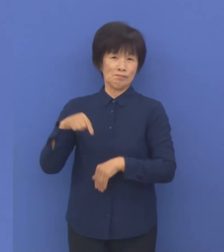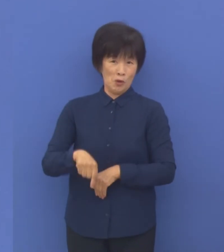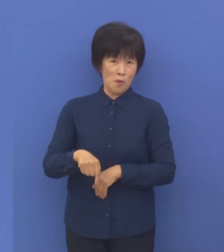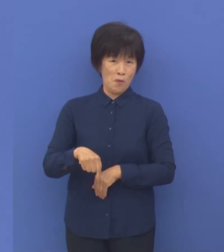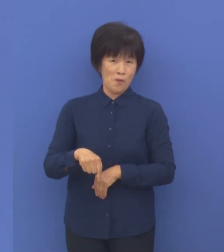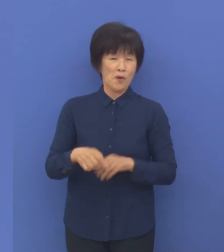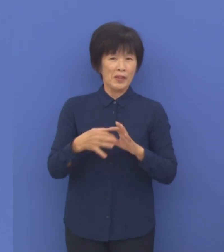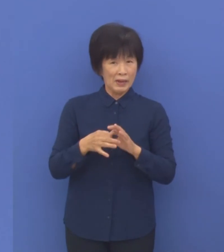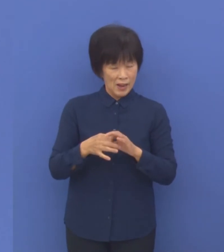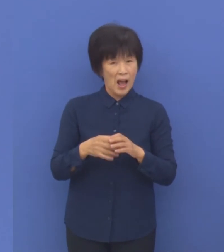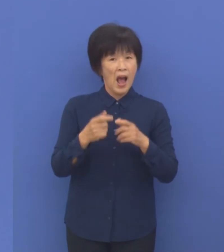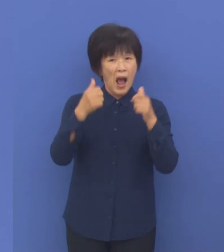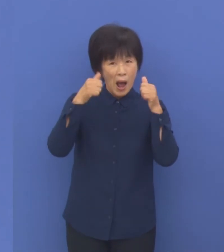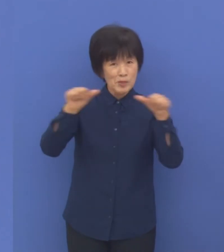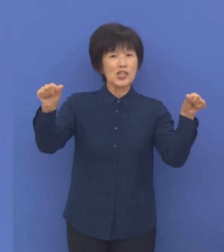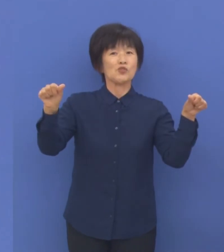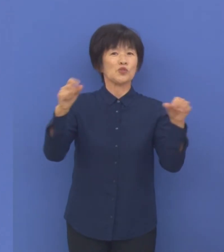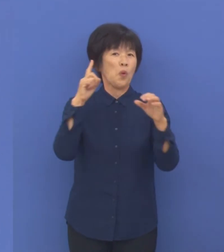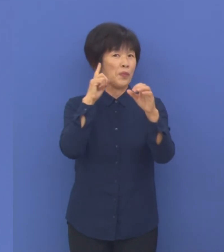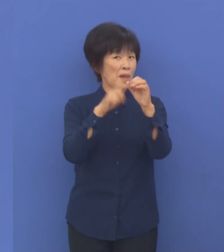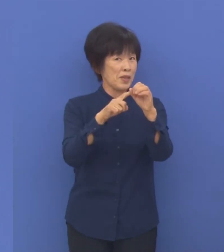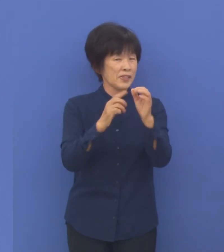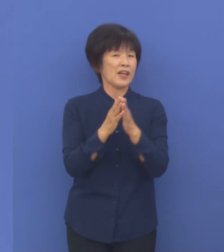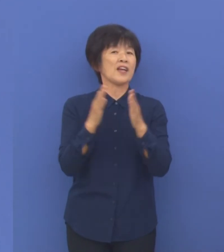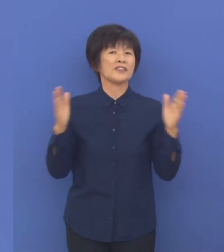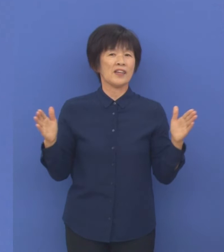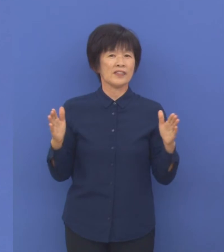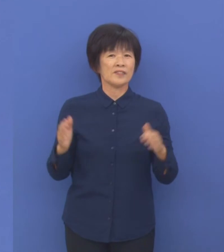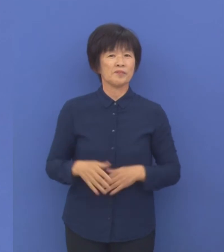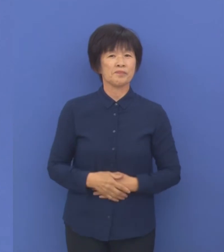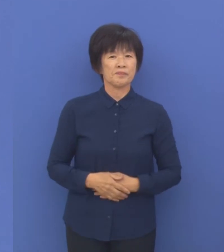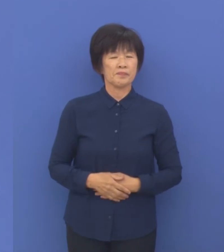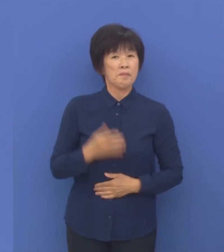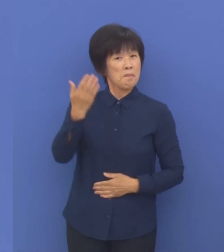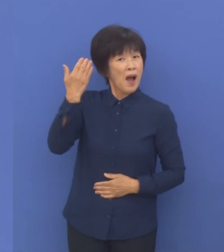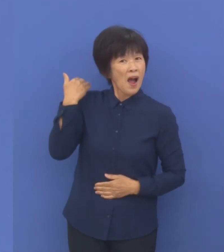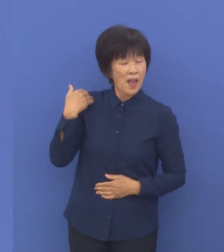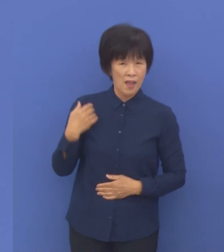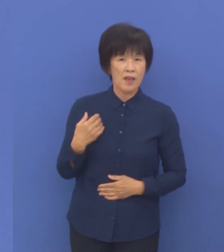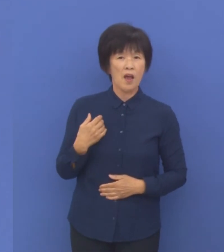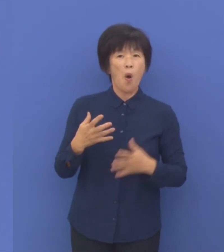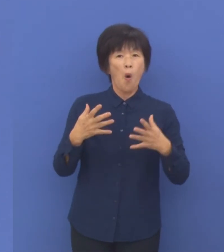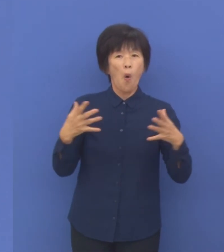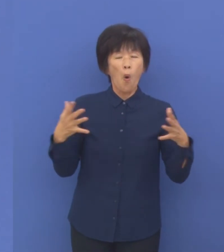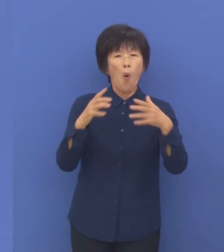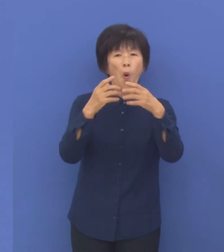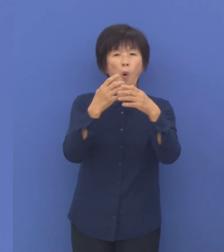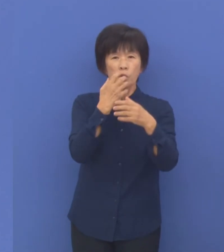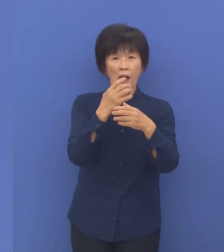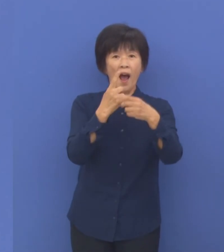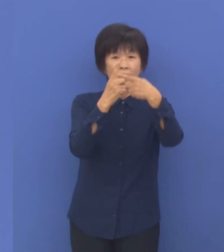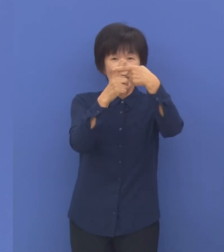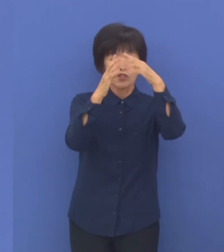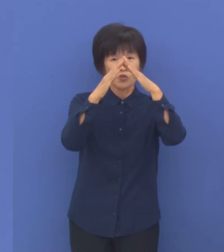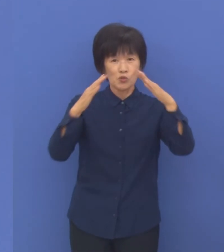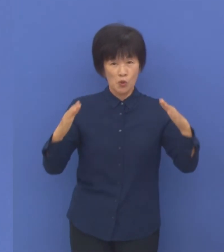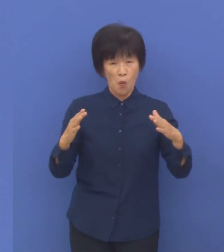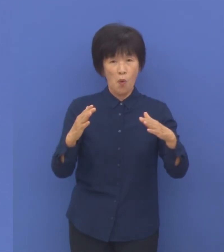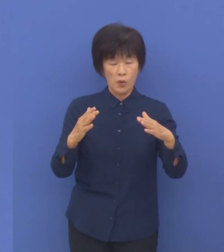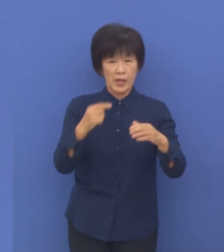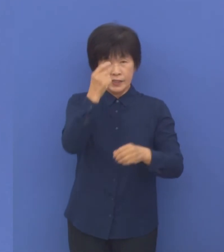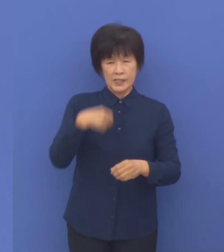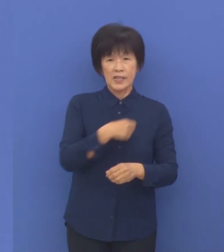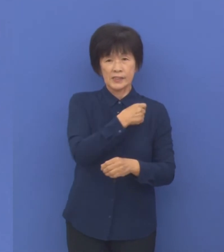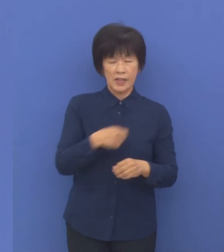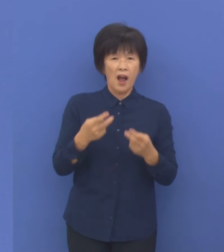するために開催するものです当日は全大浦天主の霧スター博物館研究